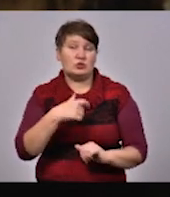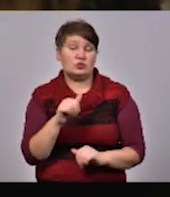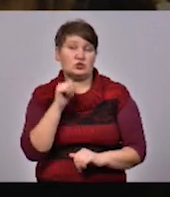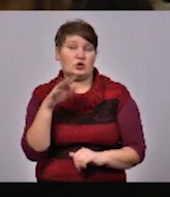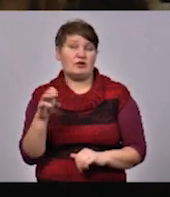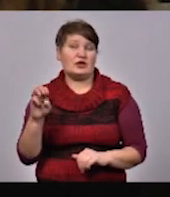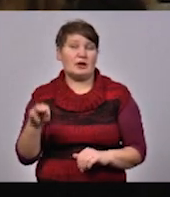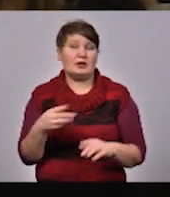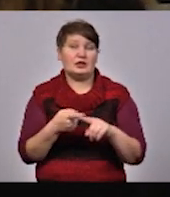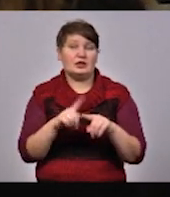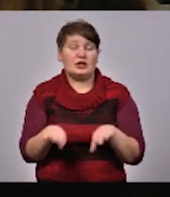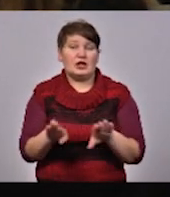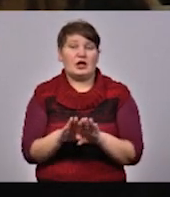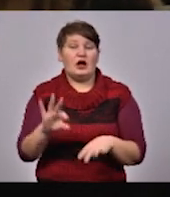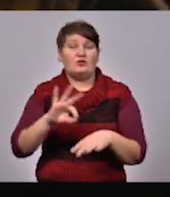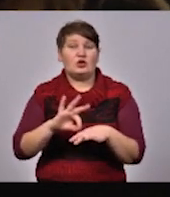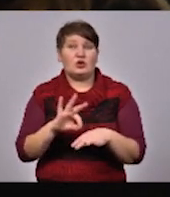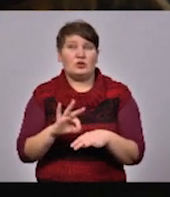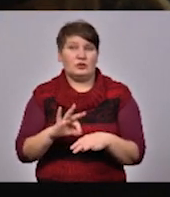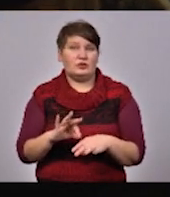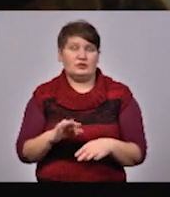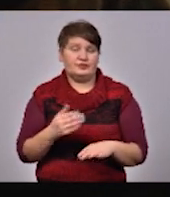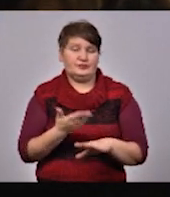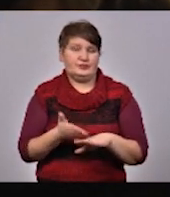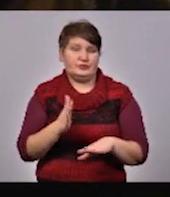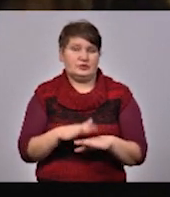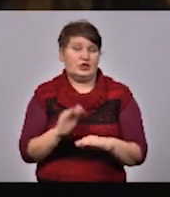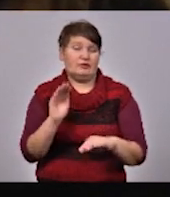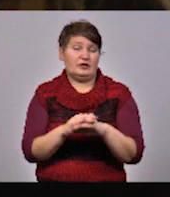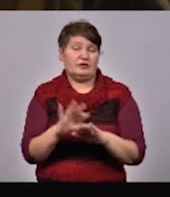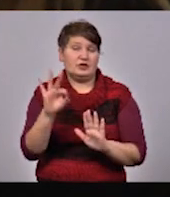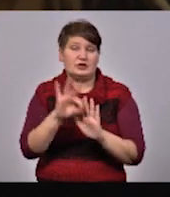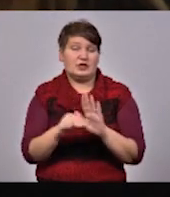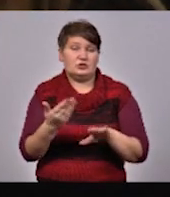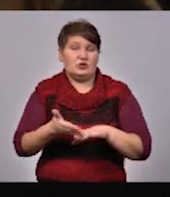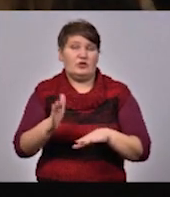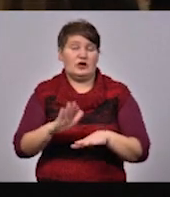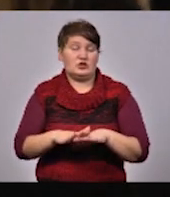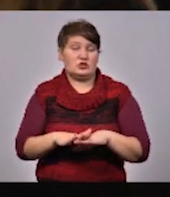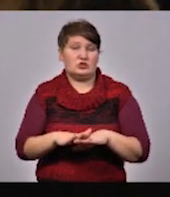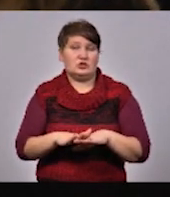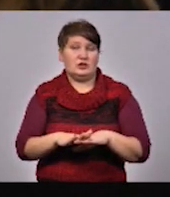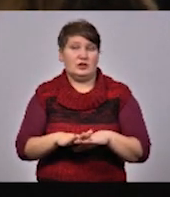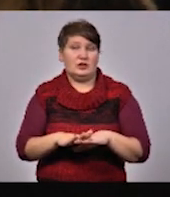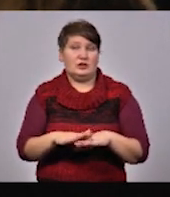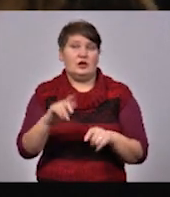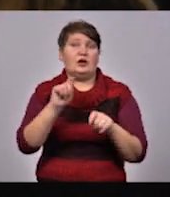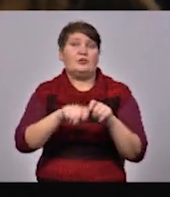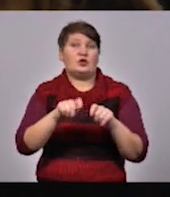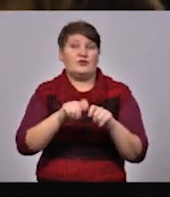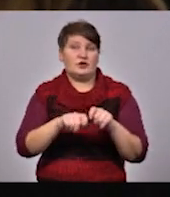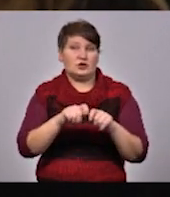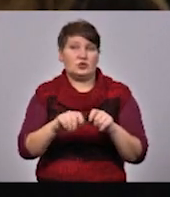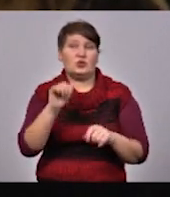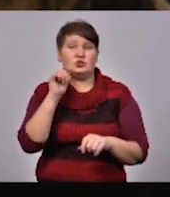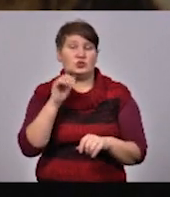така хвороба, яка є досить підступною, і виявити її одразу насправді складно. От поміряла рівень цукру, сказала,